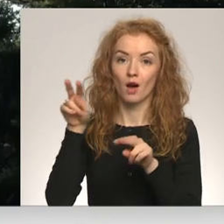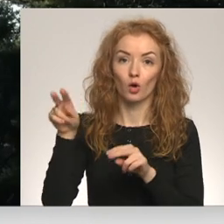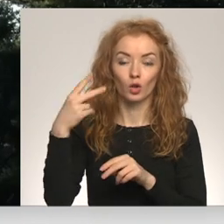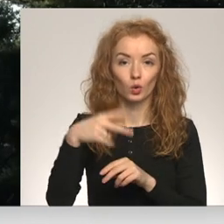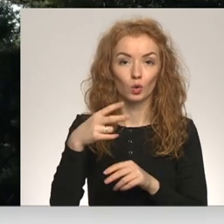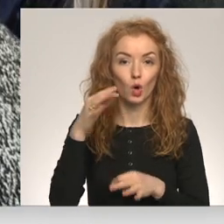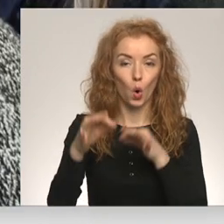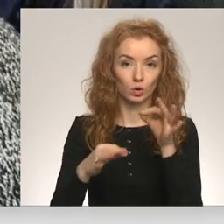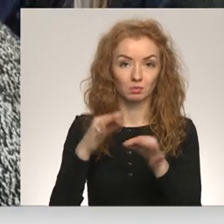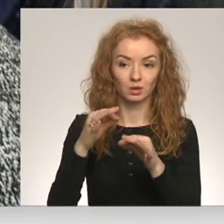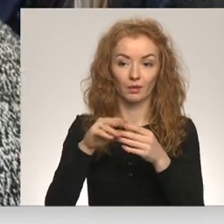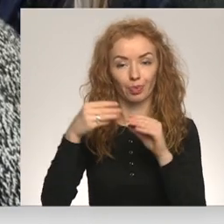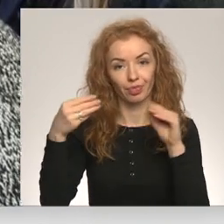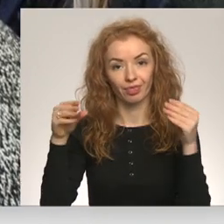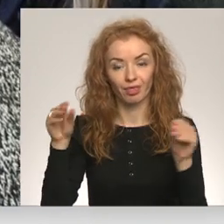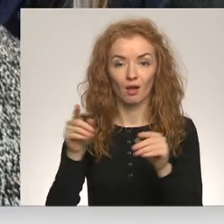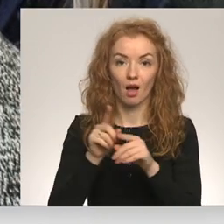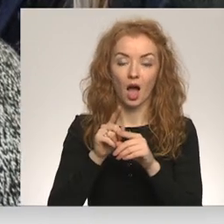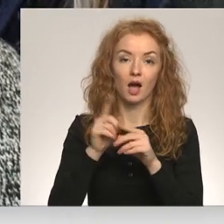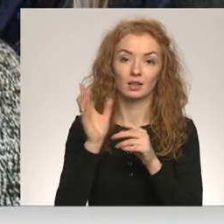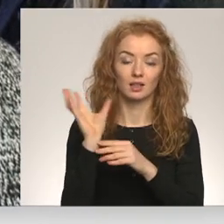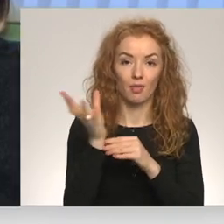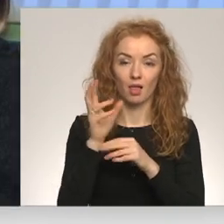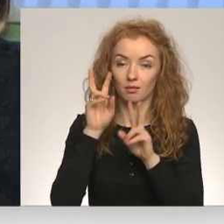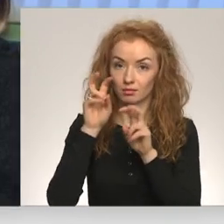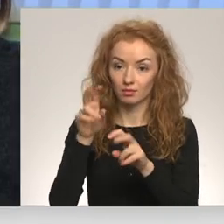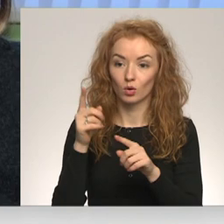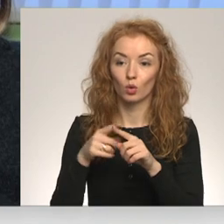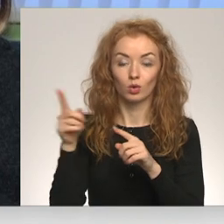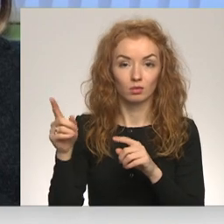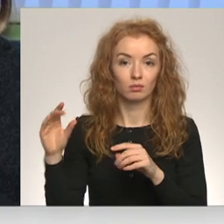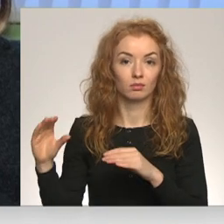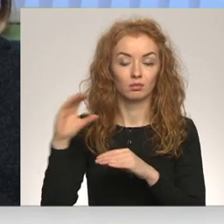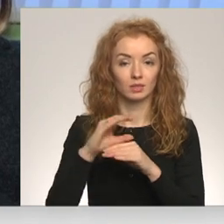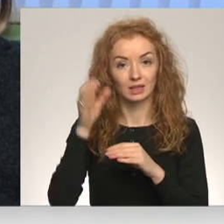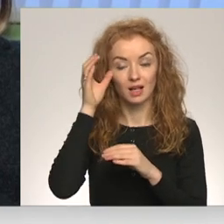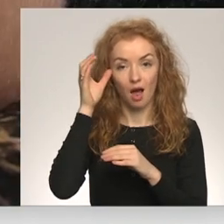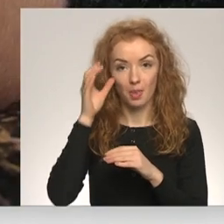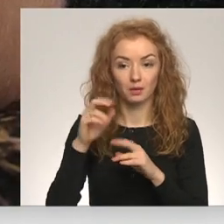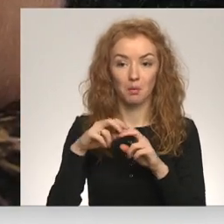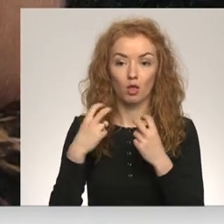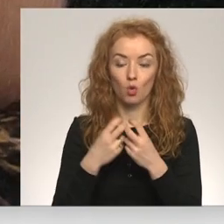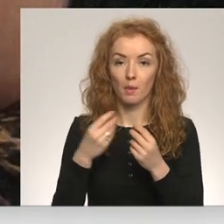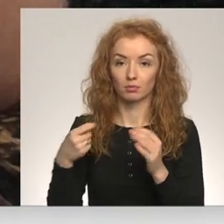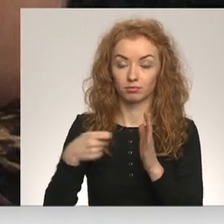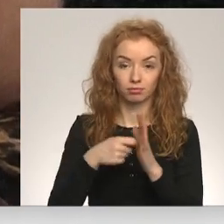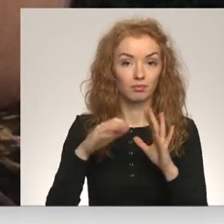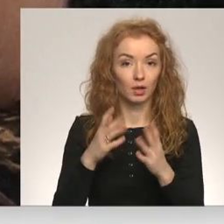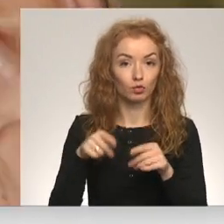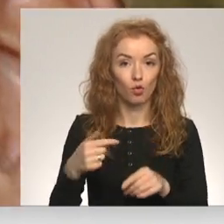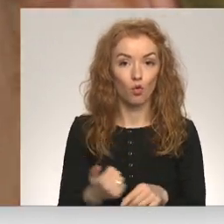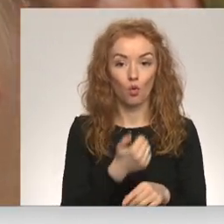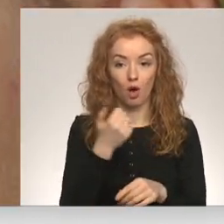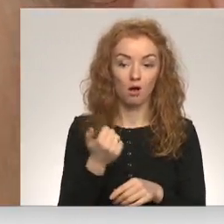20 kosmiskās atlūzes un satelīta. Pētījums līdz šim realizēts ar Latvijas zinātnes padomes grantu palīdzību. Tomēr šim gadam